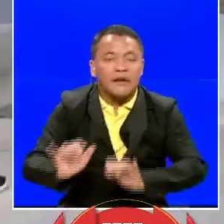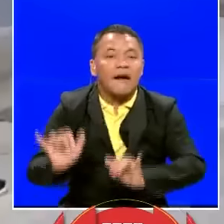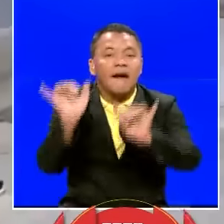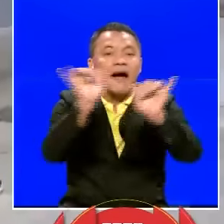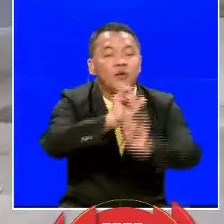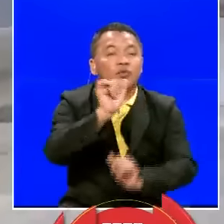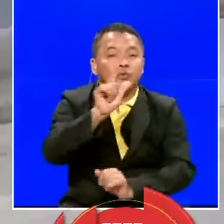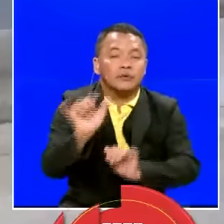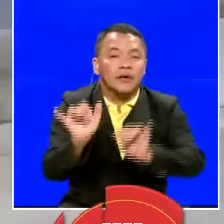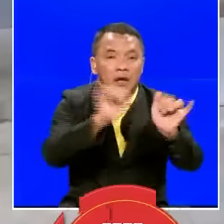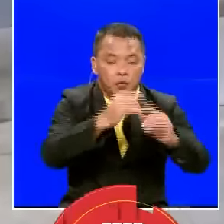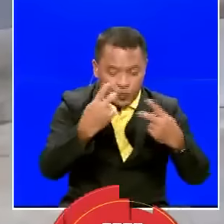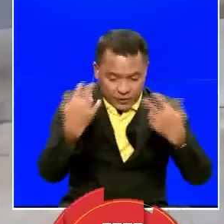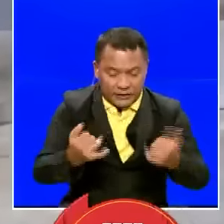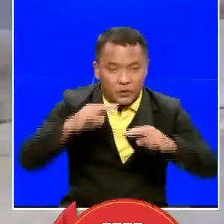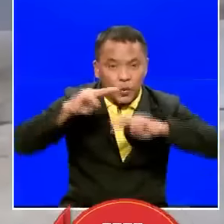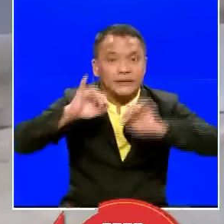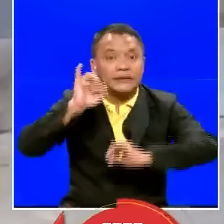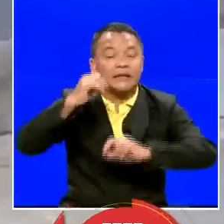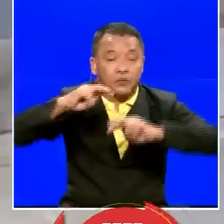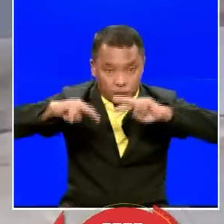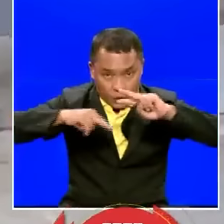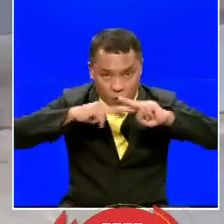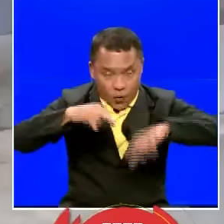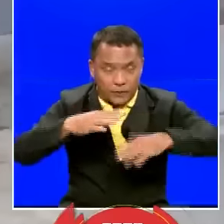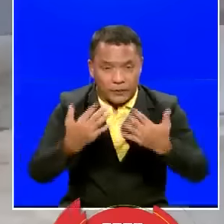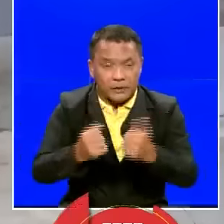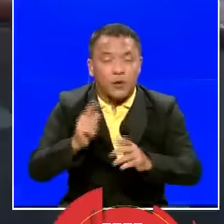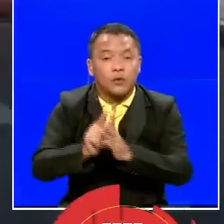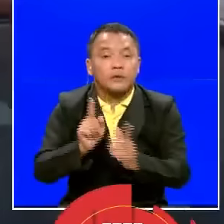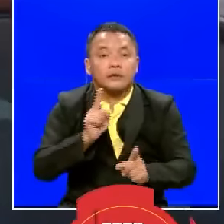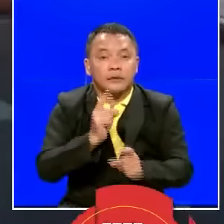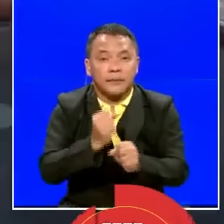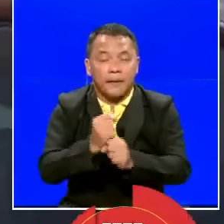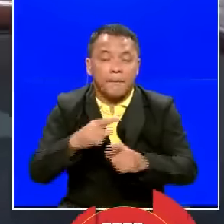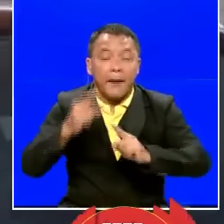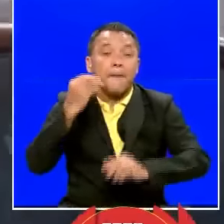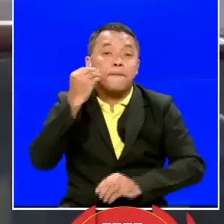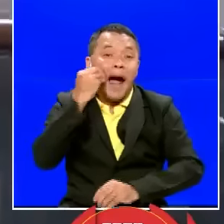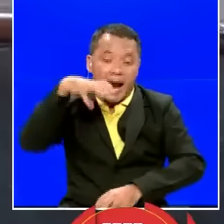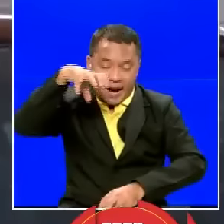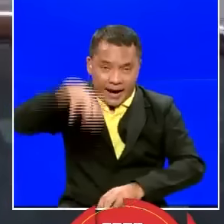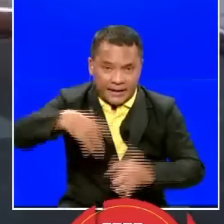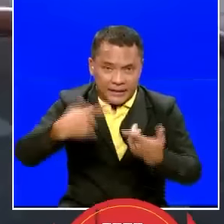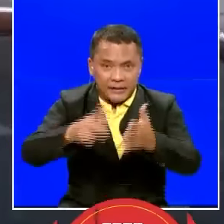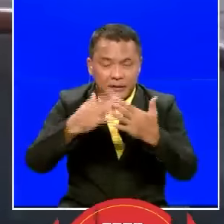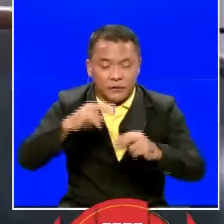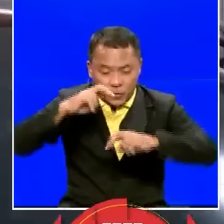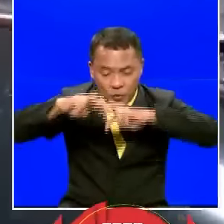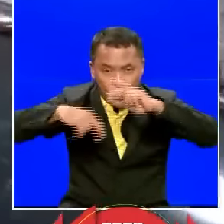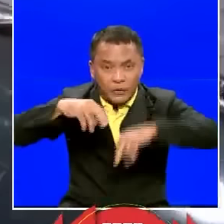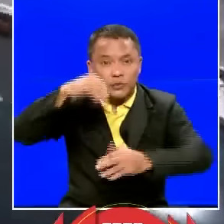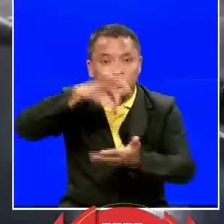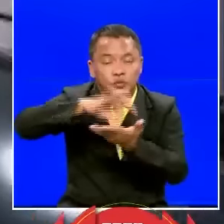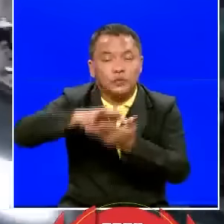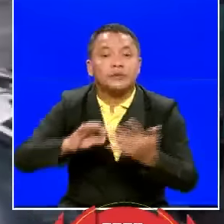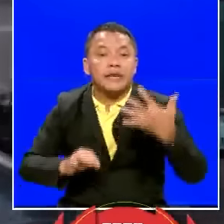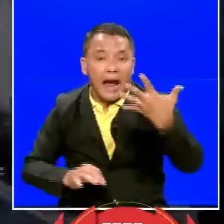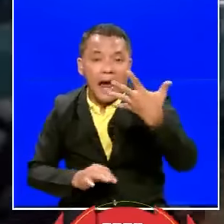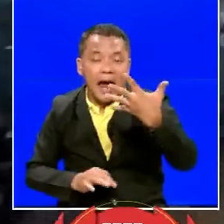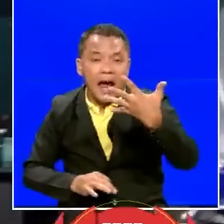เมื่อวันศุกร์วันนี้ตรวจวันจันทร์ตรวจนะครับซึ่งเจ้าหน้าที่นอกเหนือจากจะไปบ้านไปที่สำนักงานแล้วก็ยังเข้าค้น 5จุดด้วยกัน